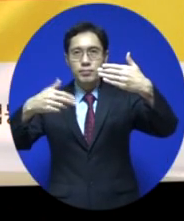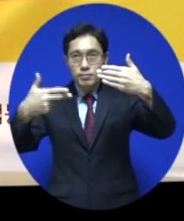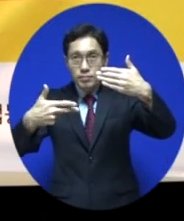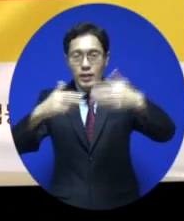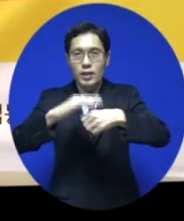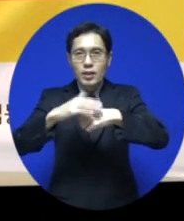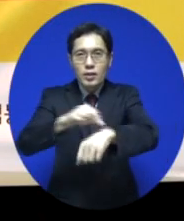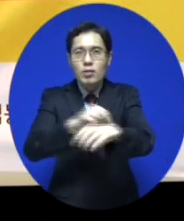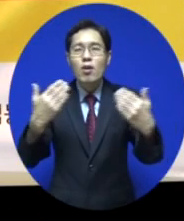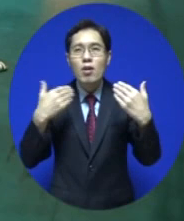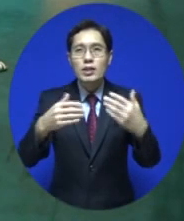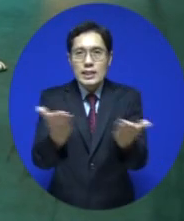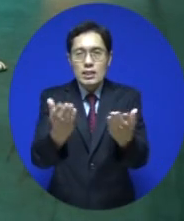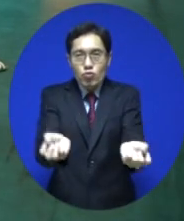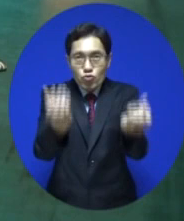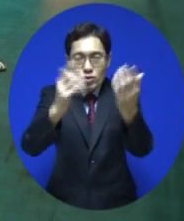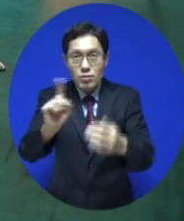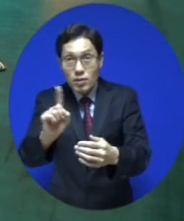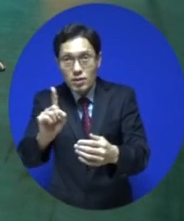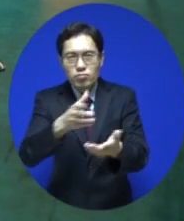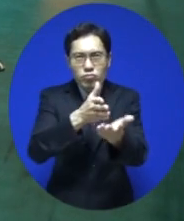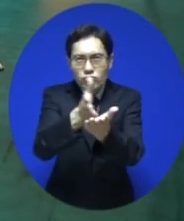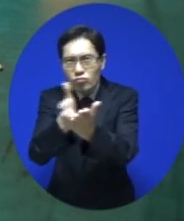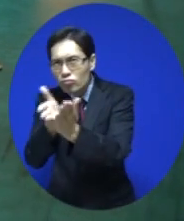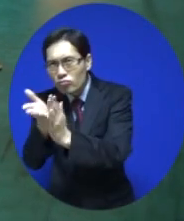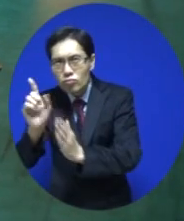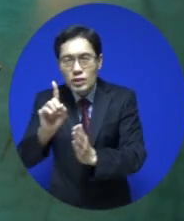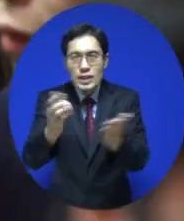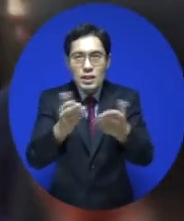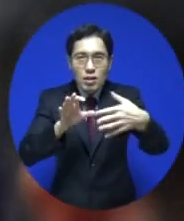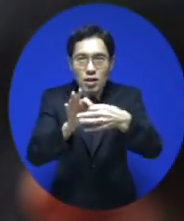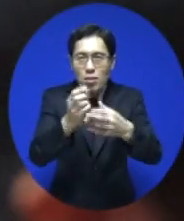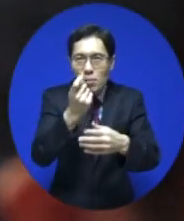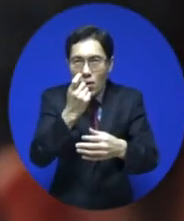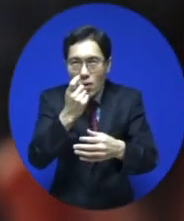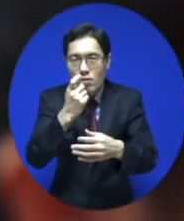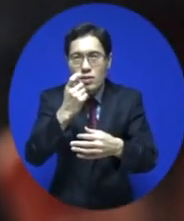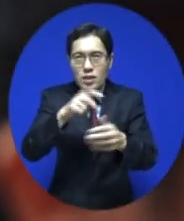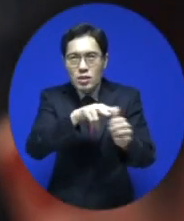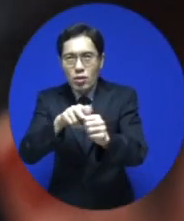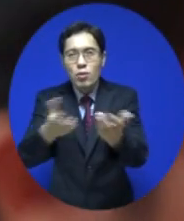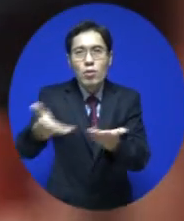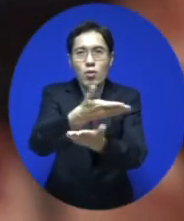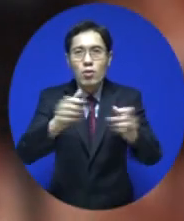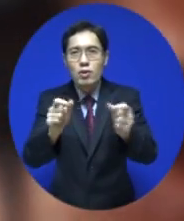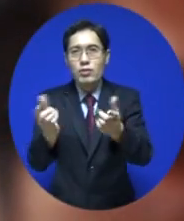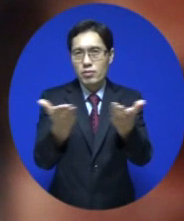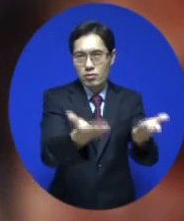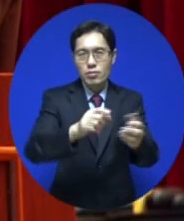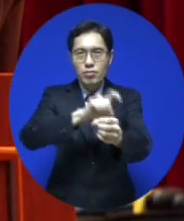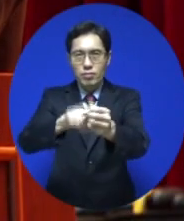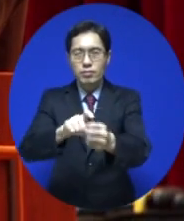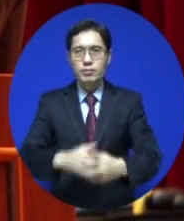대구 특수학교 전공과 자 페스티벌은 다양한 진로 탐색과 직무 역량 강화를 위한 정보 교환의 기회를